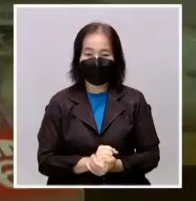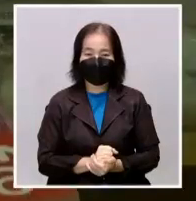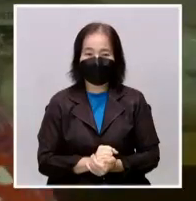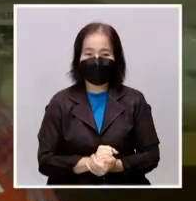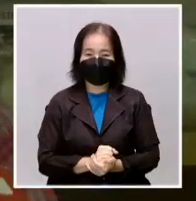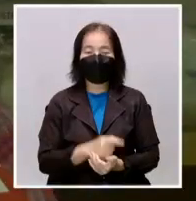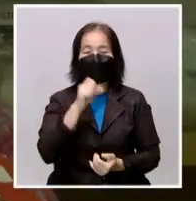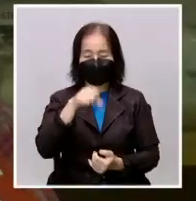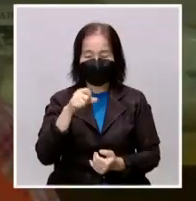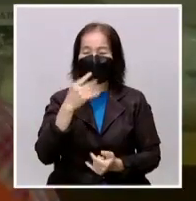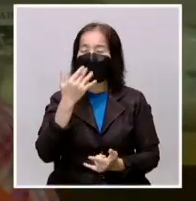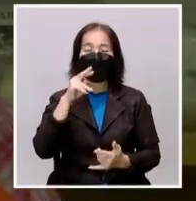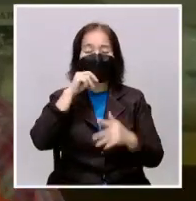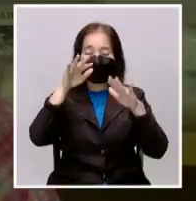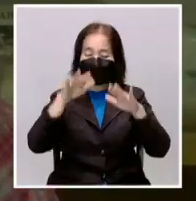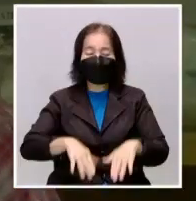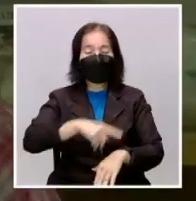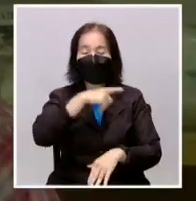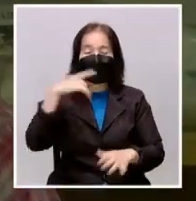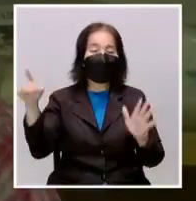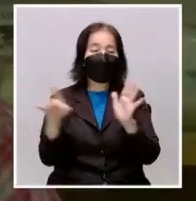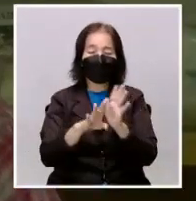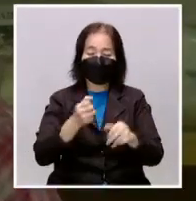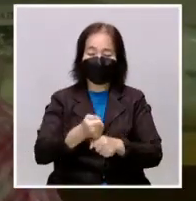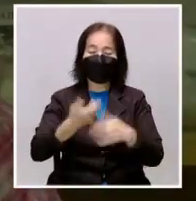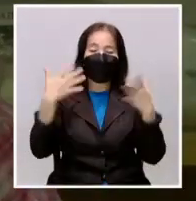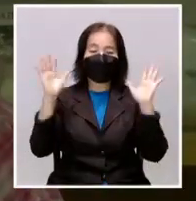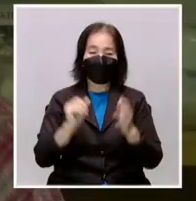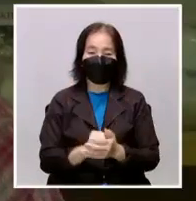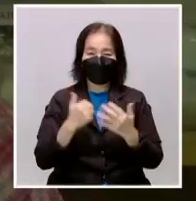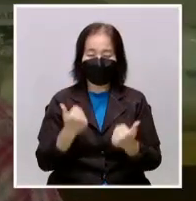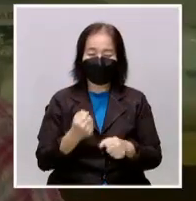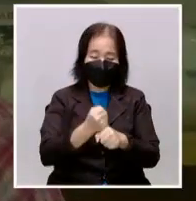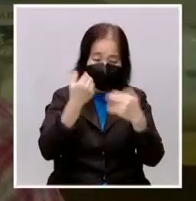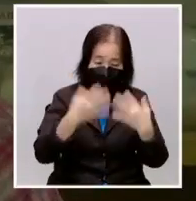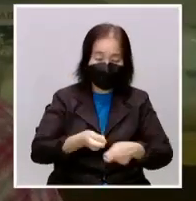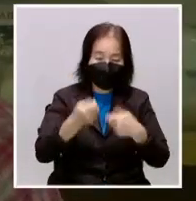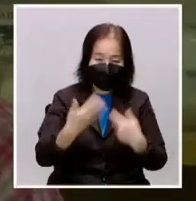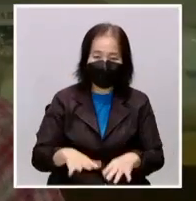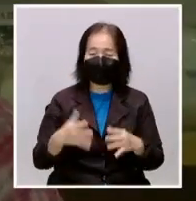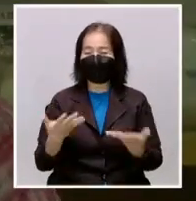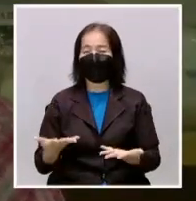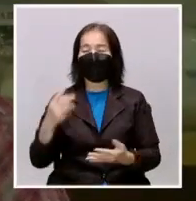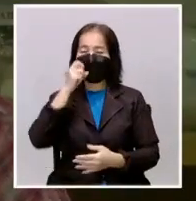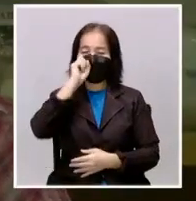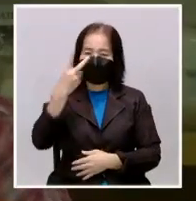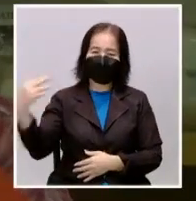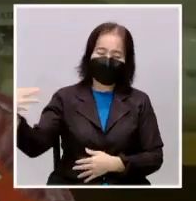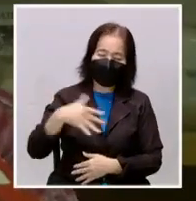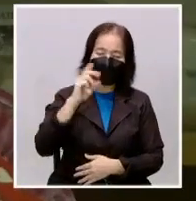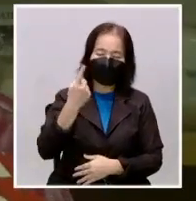แล ้ ว ก็ไม่ทำไปแล้วมันก็สะอาดดีแล้วพอวันที่สองมา